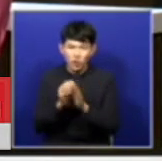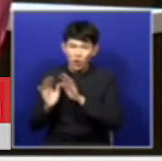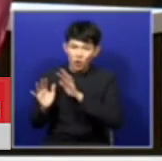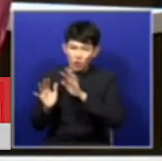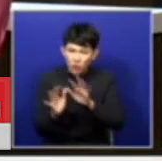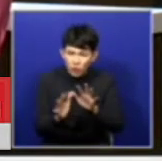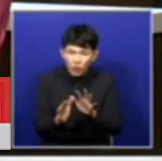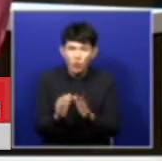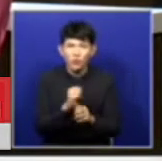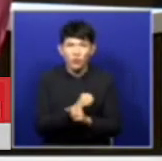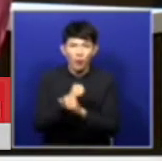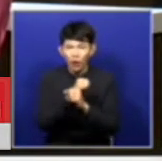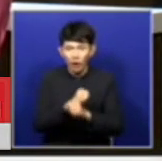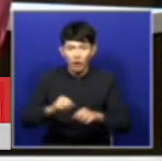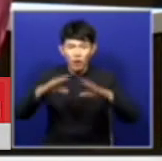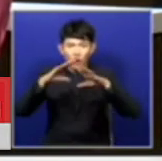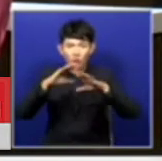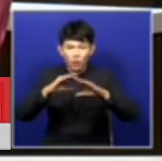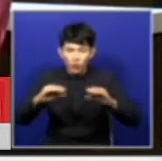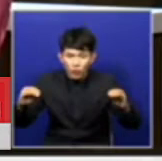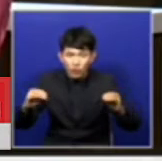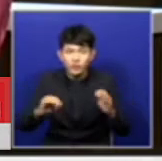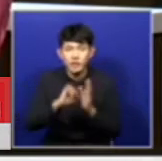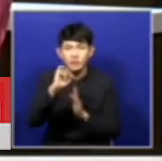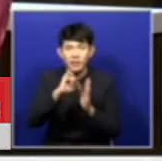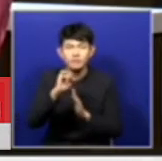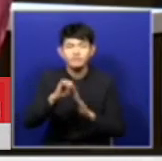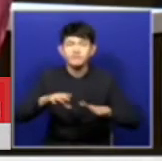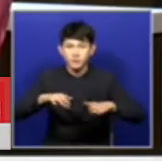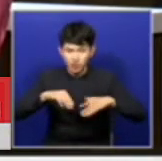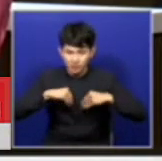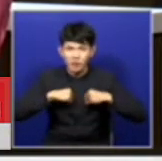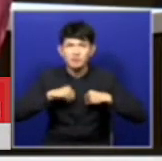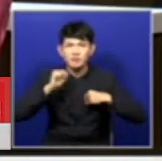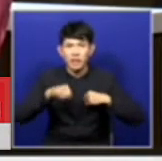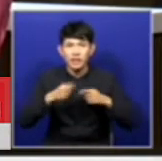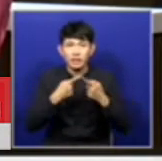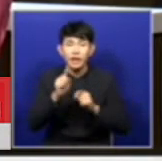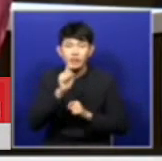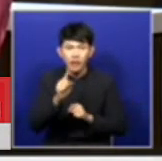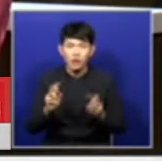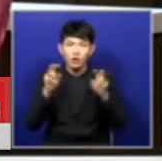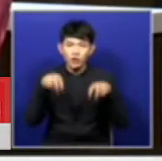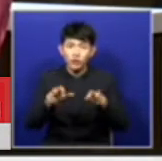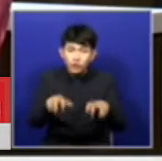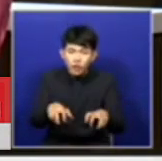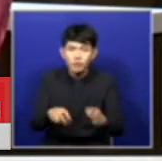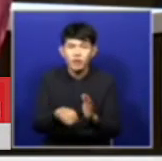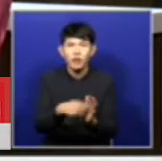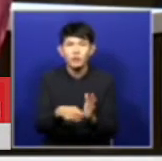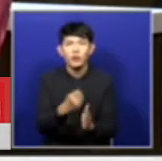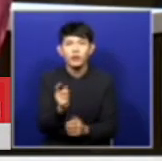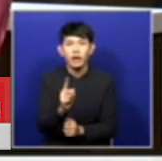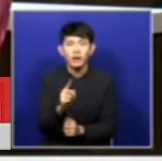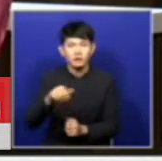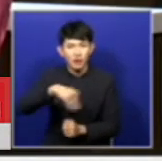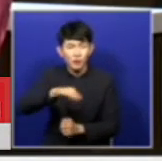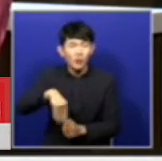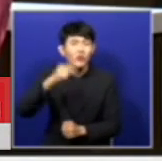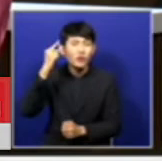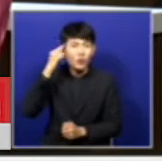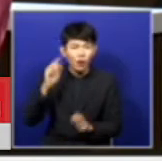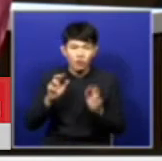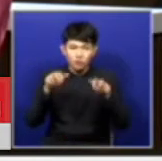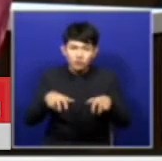ความจริงแล้วก็กราบขอบพระคุณครับแต่ปัญหาคือไปอยู่ที่ดอยสุเทพกันหมดเพราะอะไรเพราะว่าเรารู้ดีว่าดอยสุเทพจัง